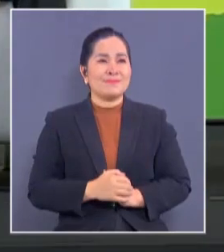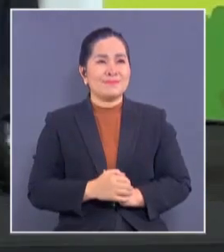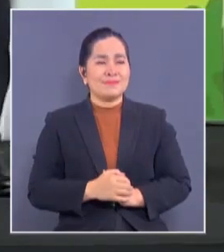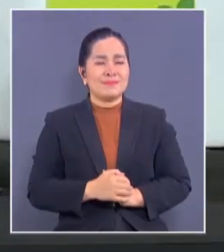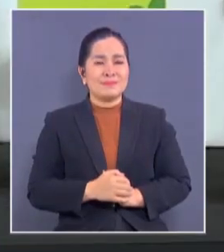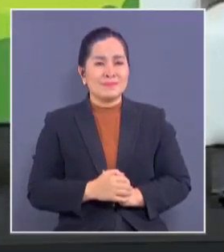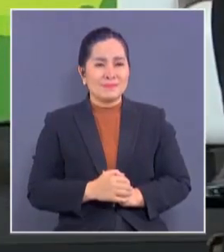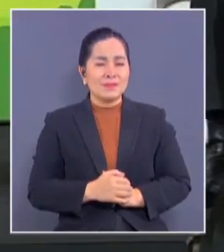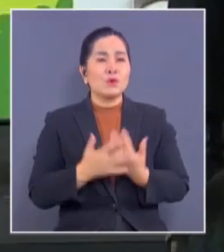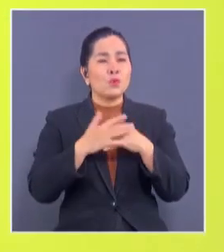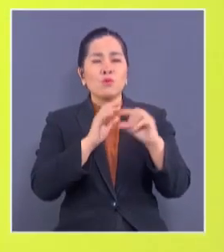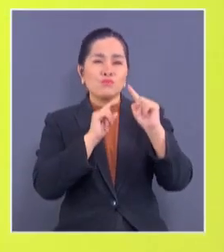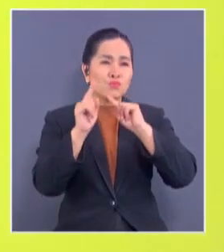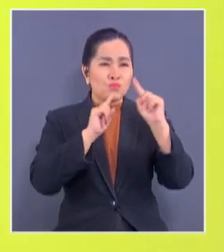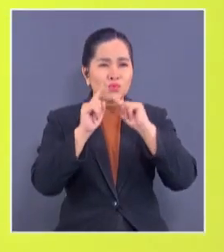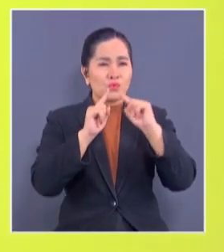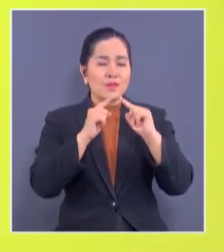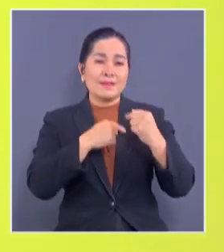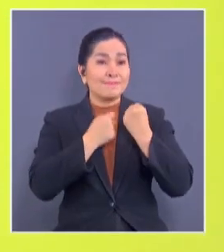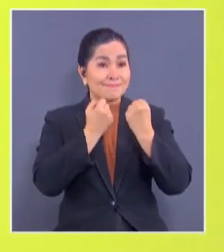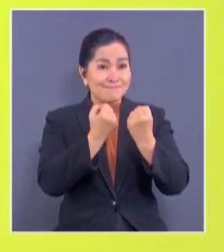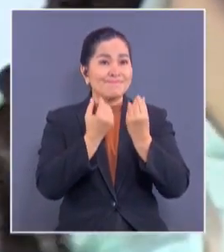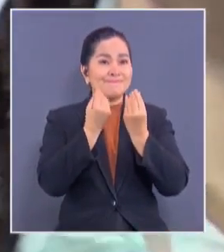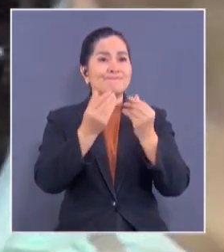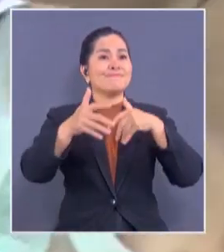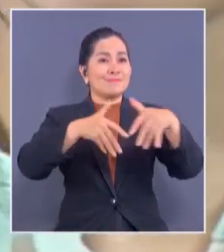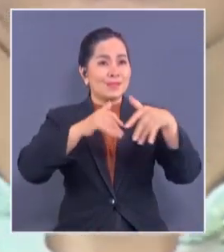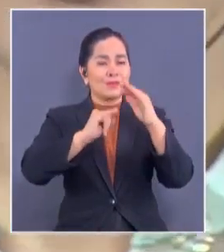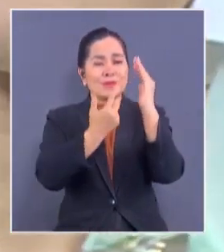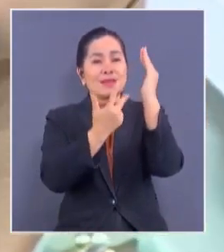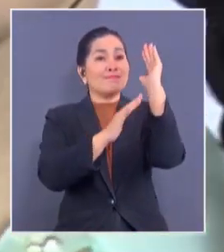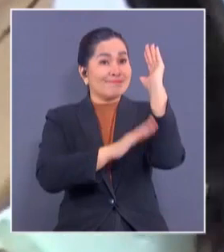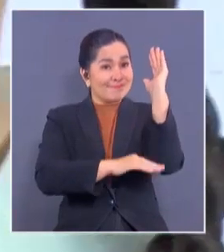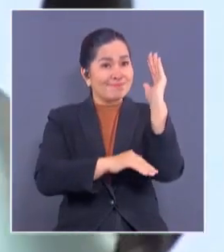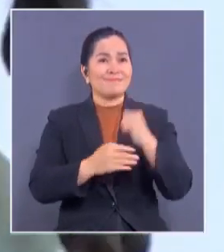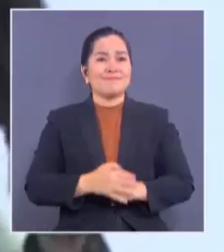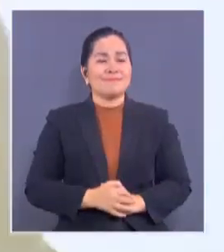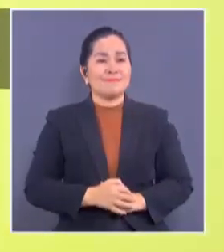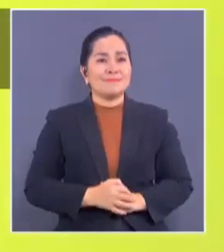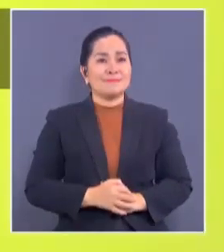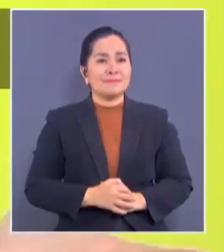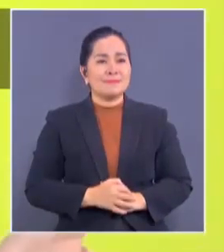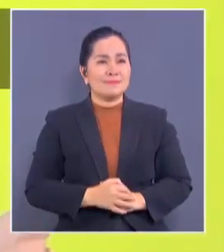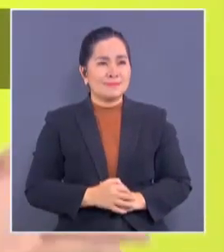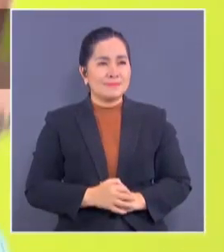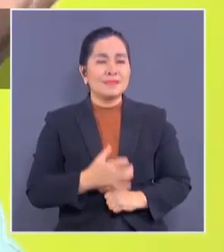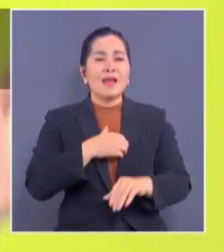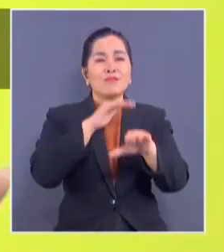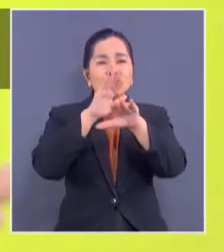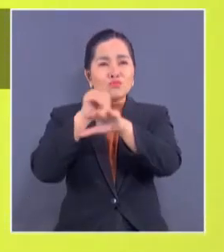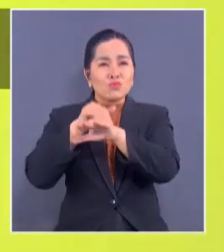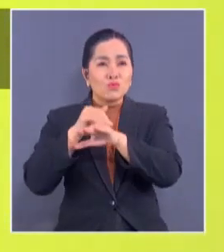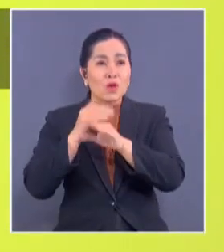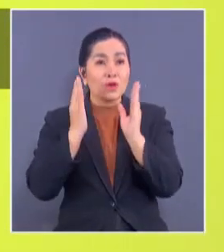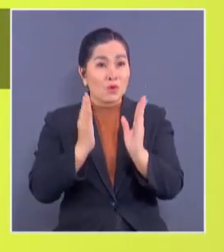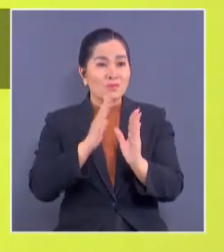ท็อปเจริญมาร่วมพูดคุยและส่งกำลังใจไปยังชาว3จังหวัดชายแดนใต้อ ยากจะเชิญชวนแ